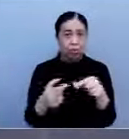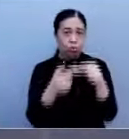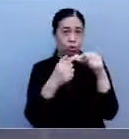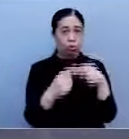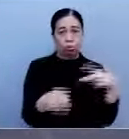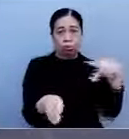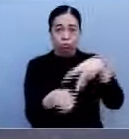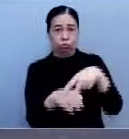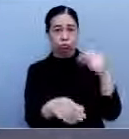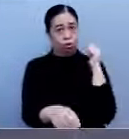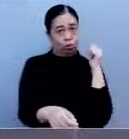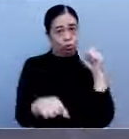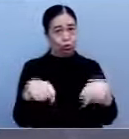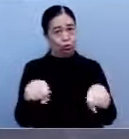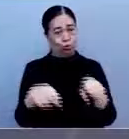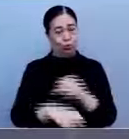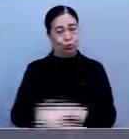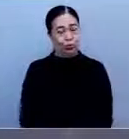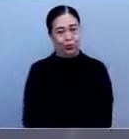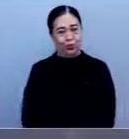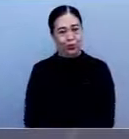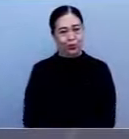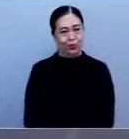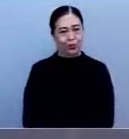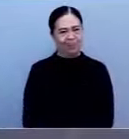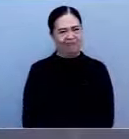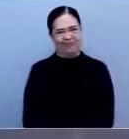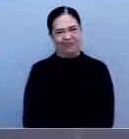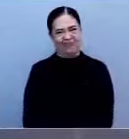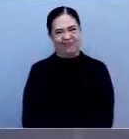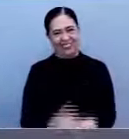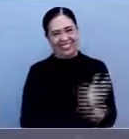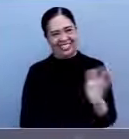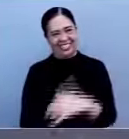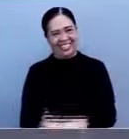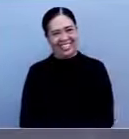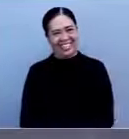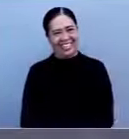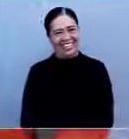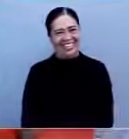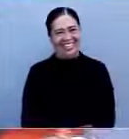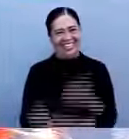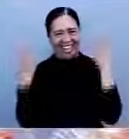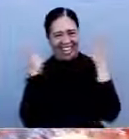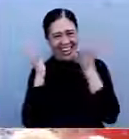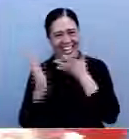ako. Okay. So, paano tayo? Sir, dito ka nga. Oo nga.